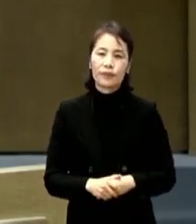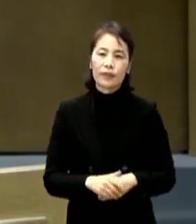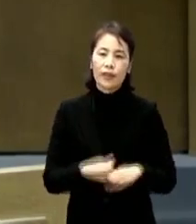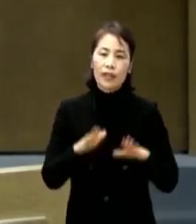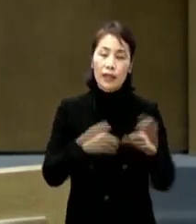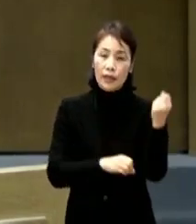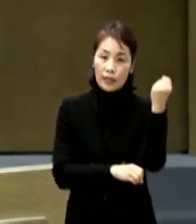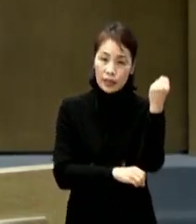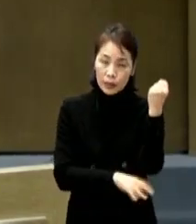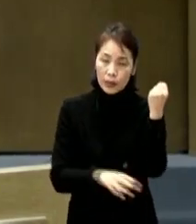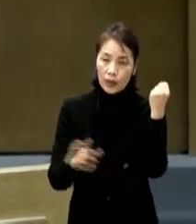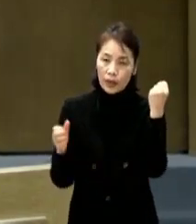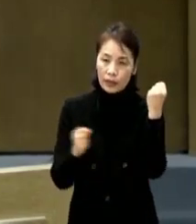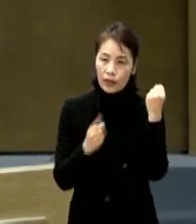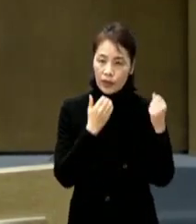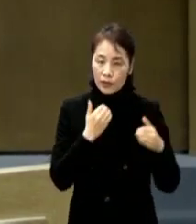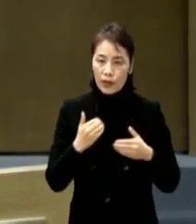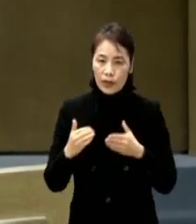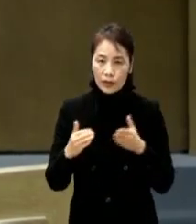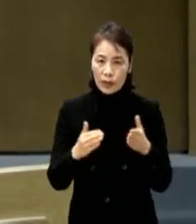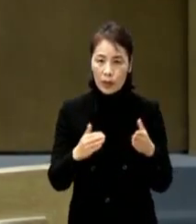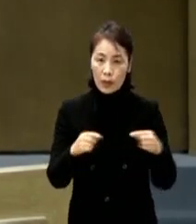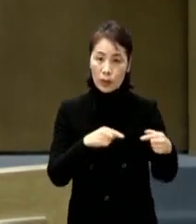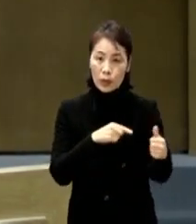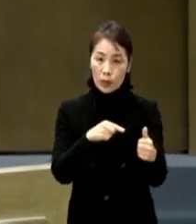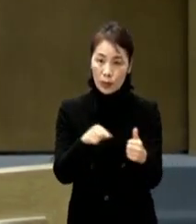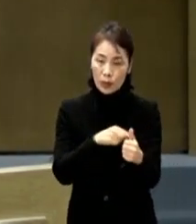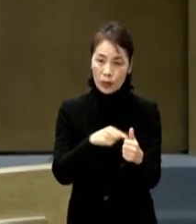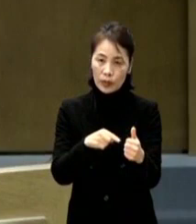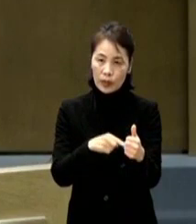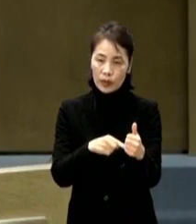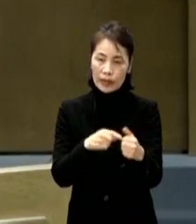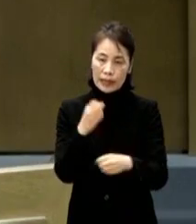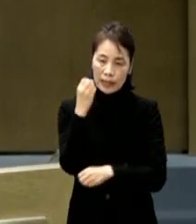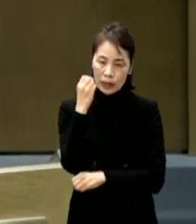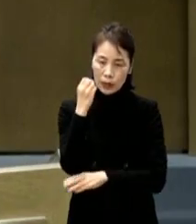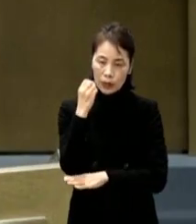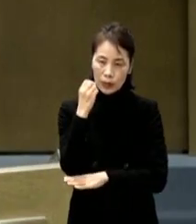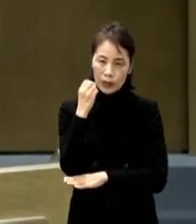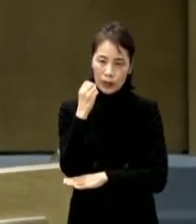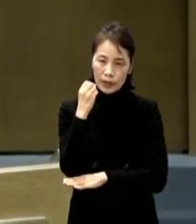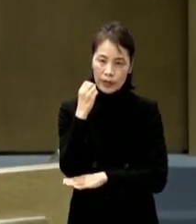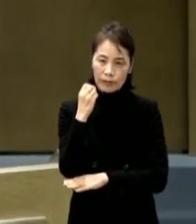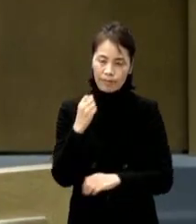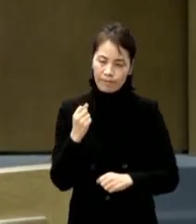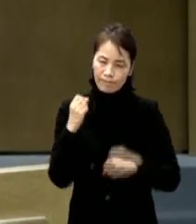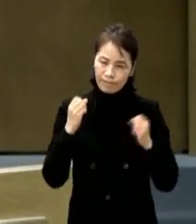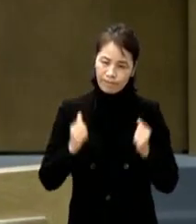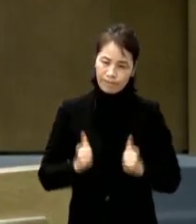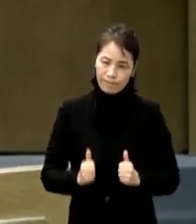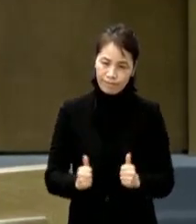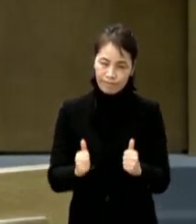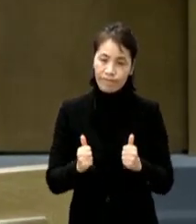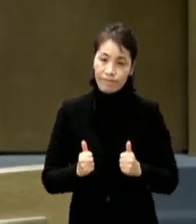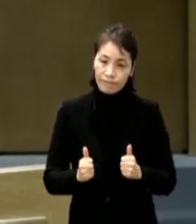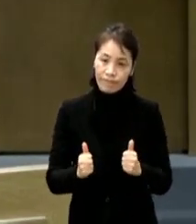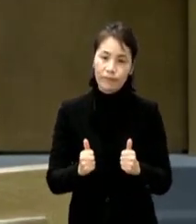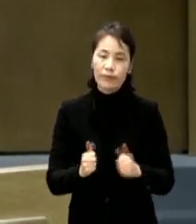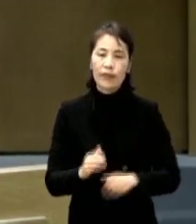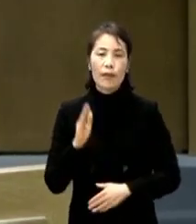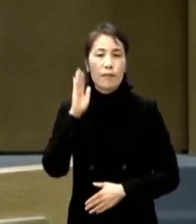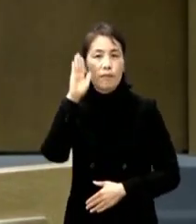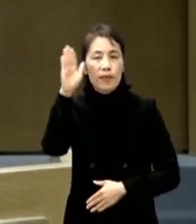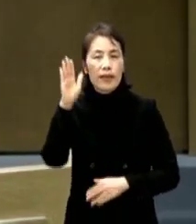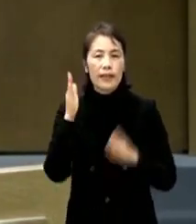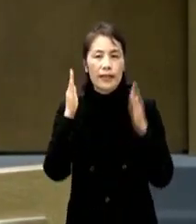이러한 기반 위에서 경기교육은 기본과 기초를 충실히 다지고 새로운 교육구의 변화를 이끌면서